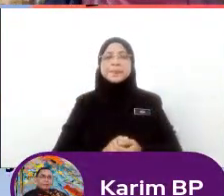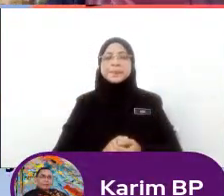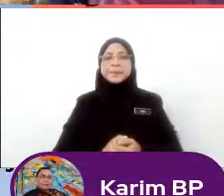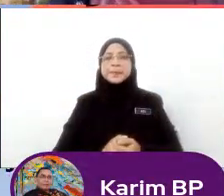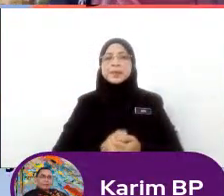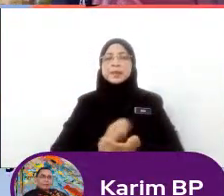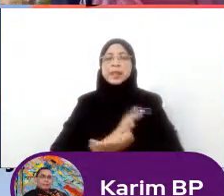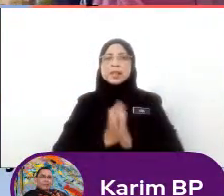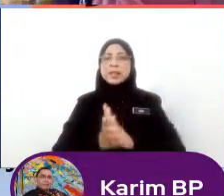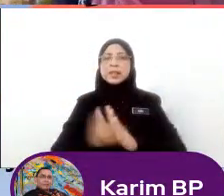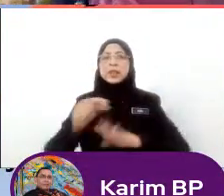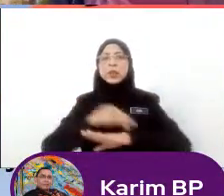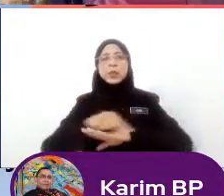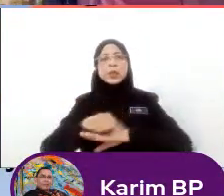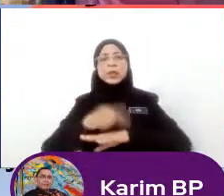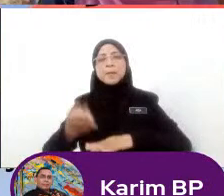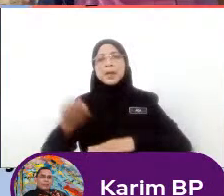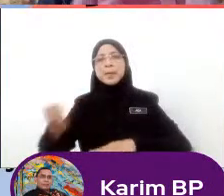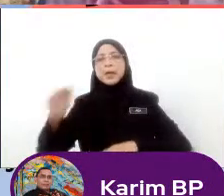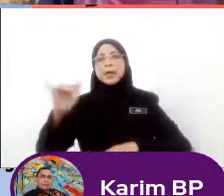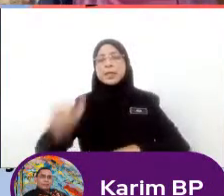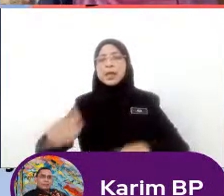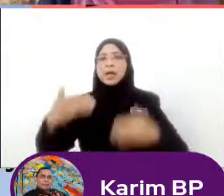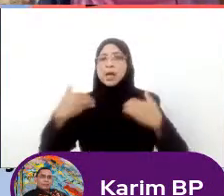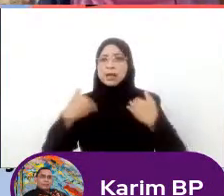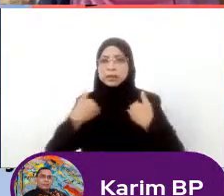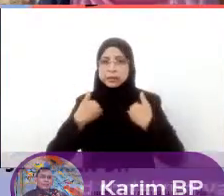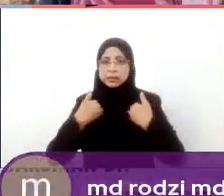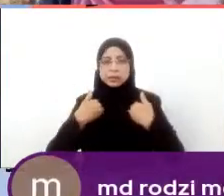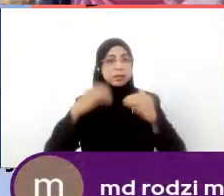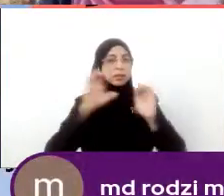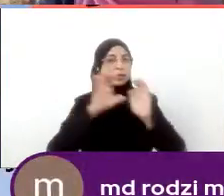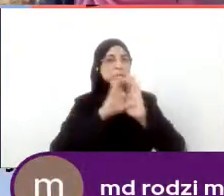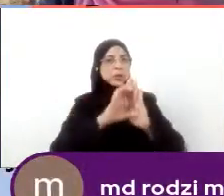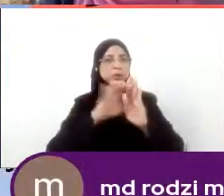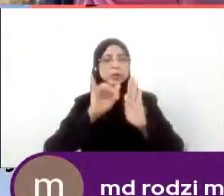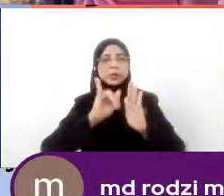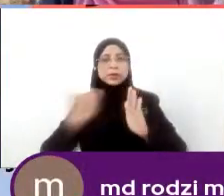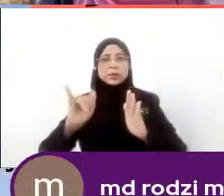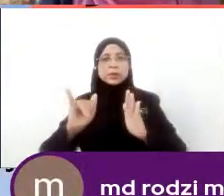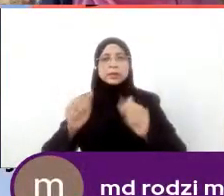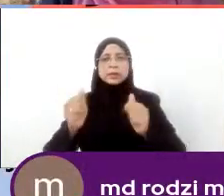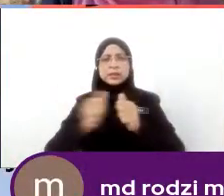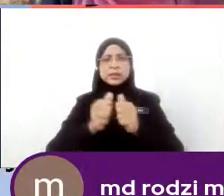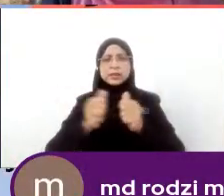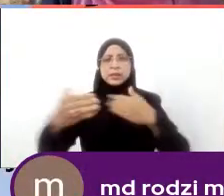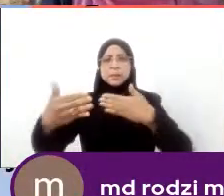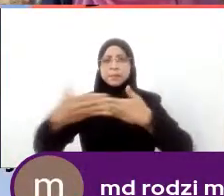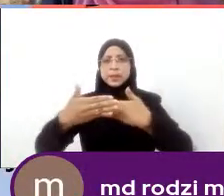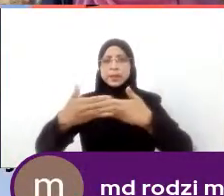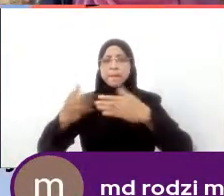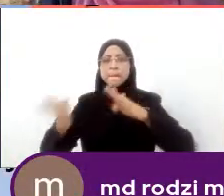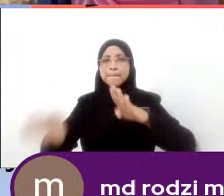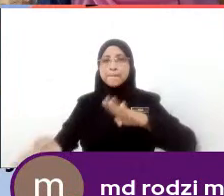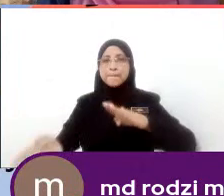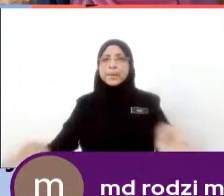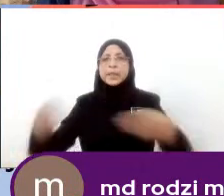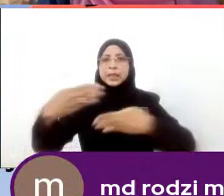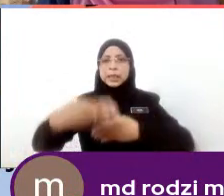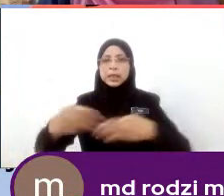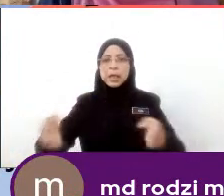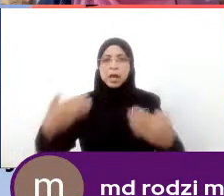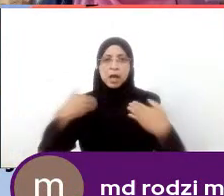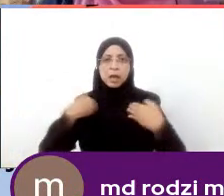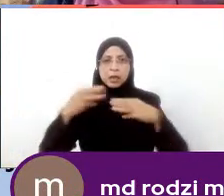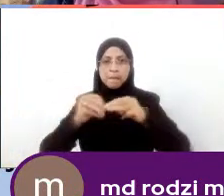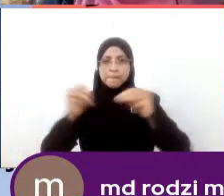gunakan barang-barang yang dah ada. Okey, ni contohnya dekat bilik media ni sebenarnya dia ada bahagian meja, bengkuit,